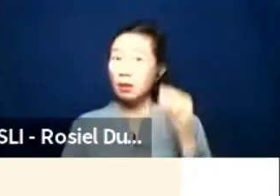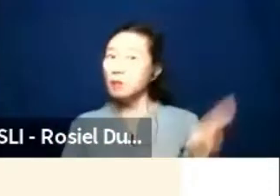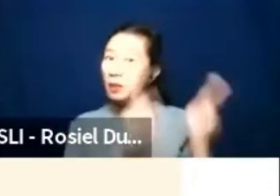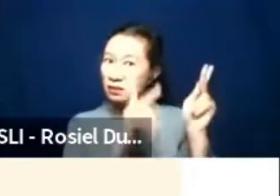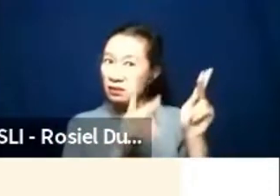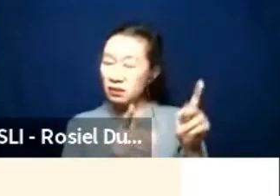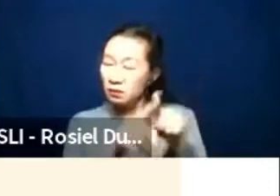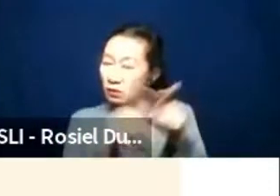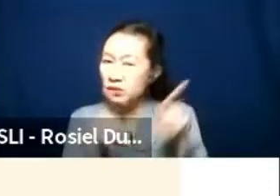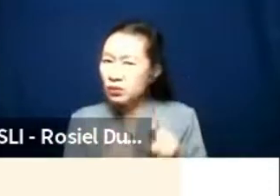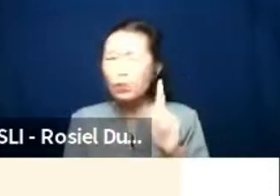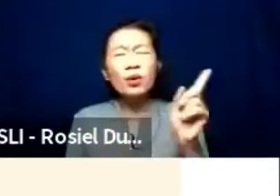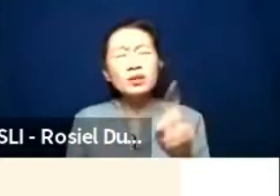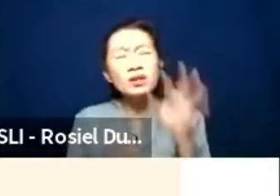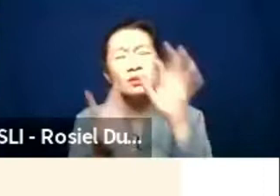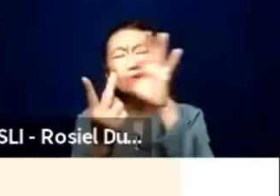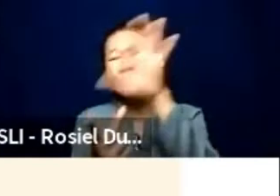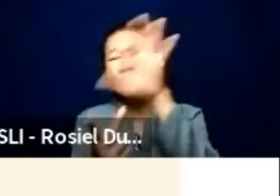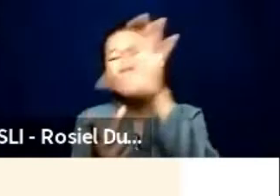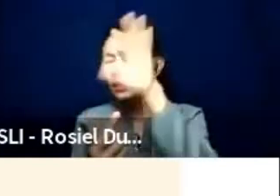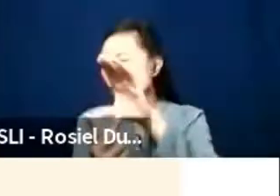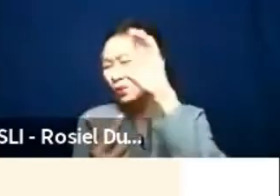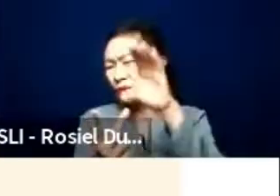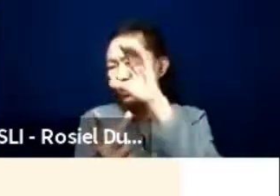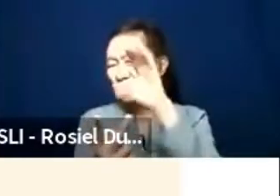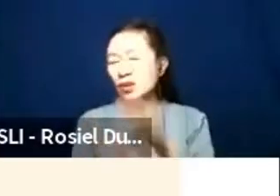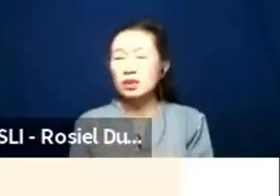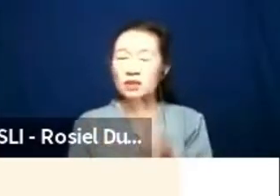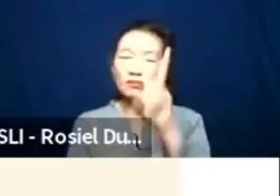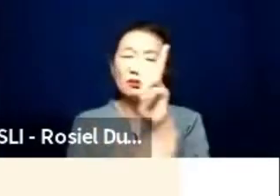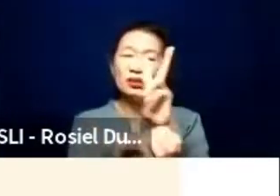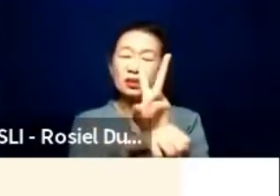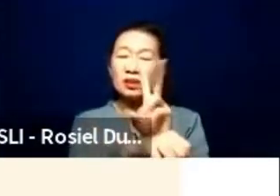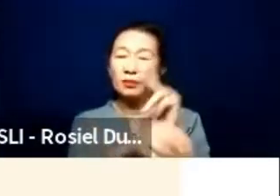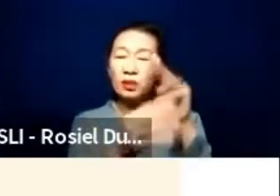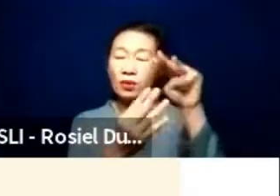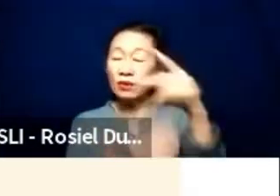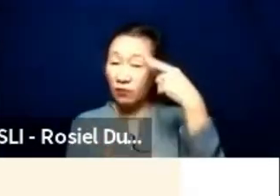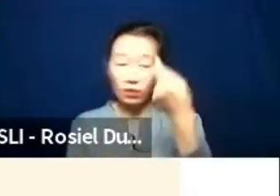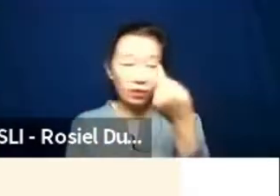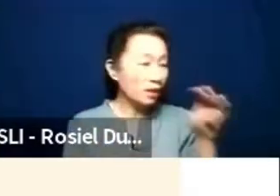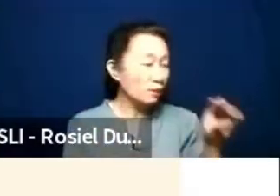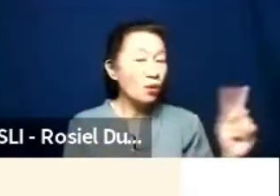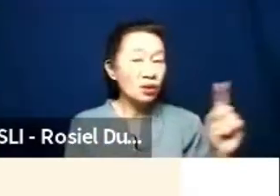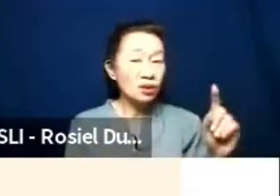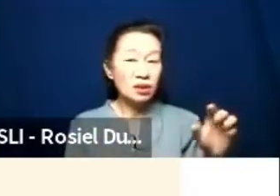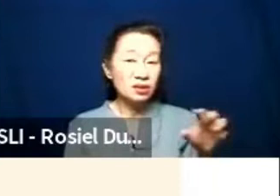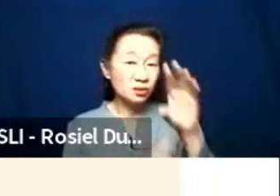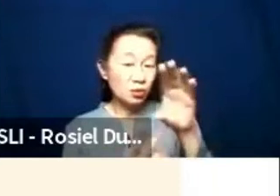lalabas din. Ano ba yung choices ng vocational program para sa kanila? Ano yung choices